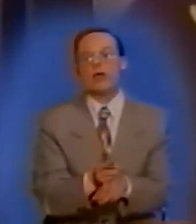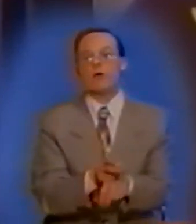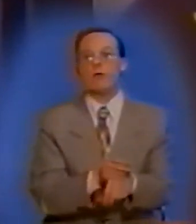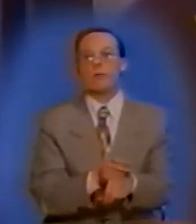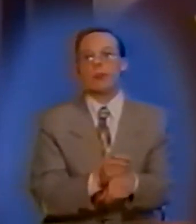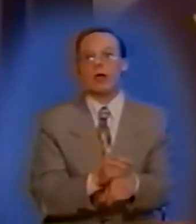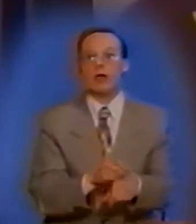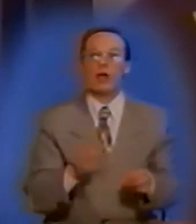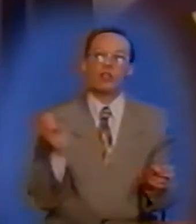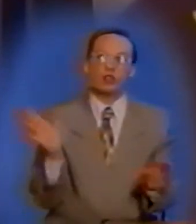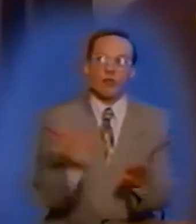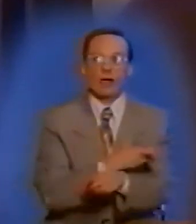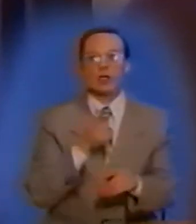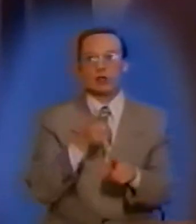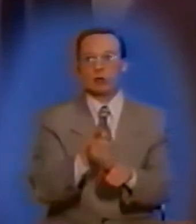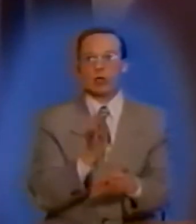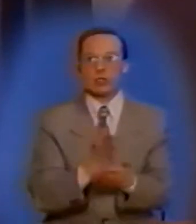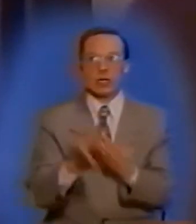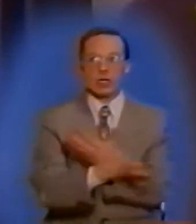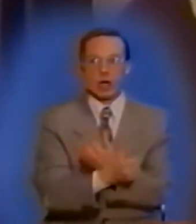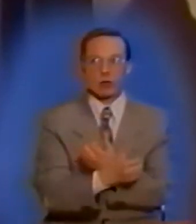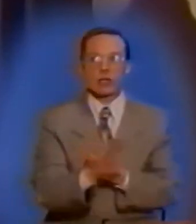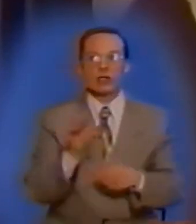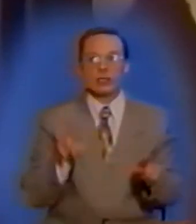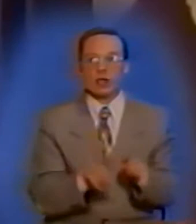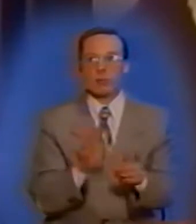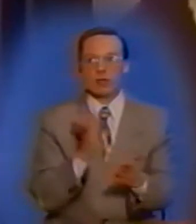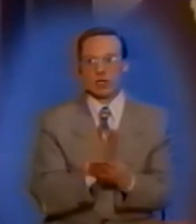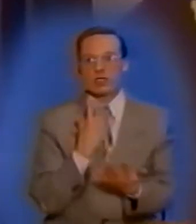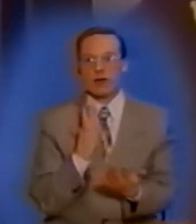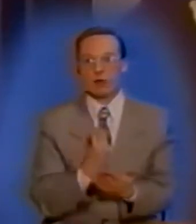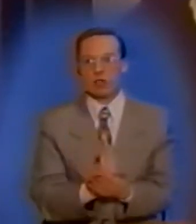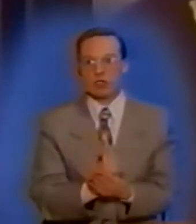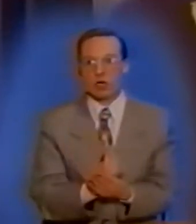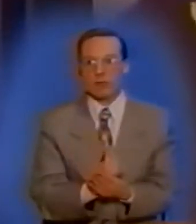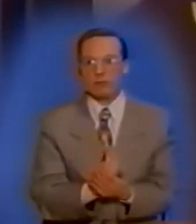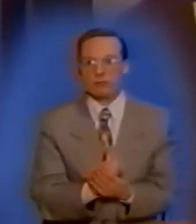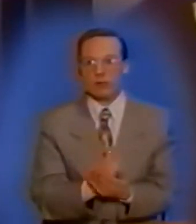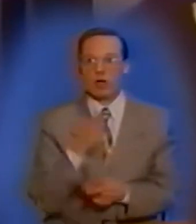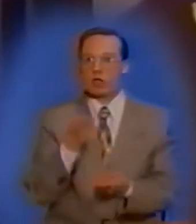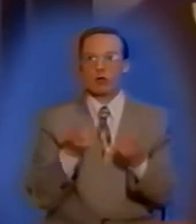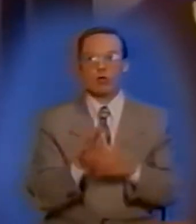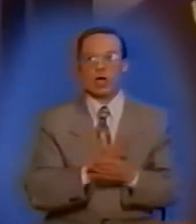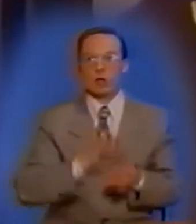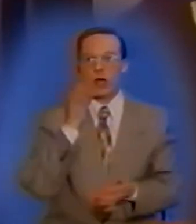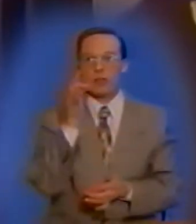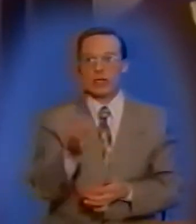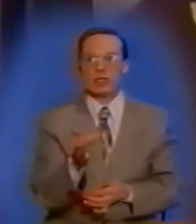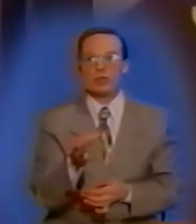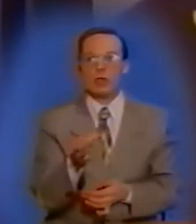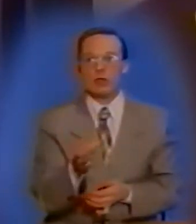bet gražioja, nes yra, taip yra savotiškai. Ir tu nieko nepasakysi, jeigu būtent